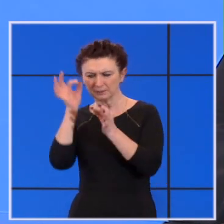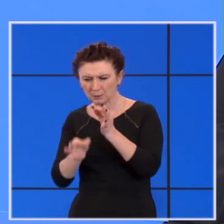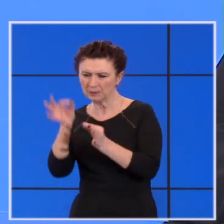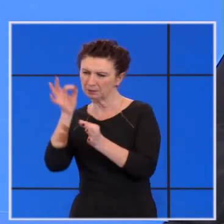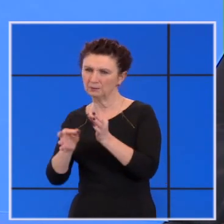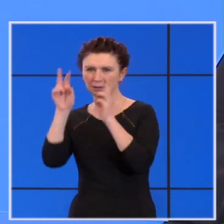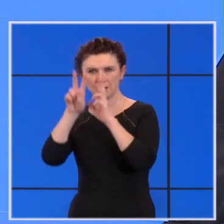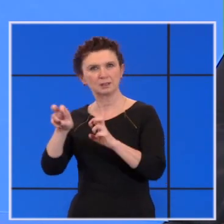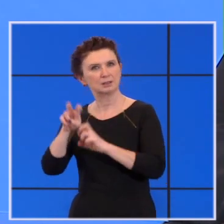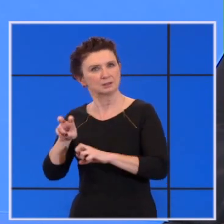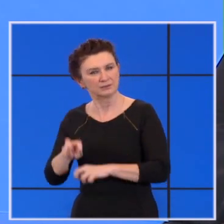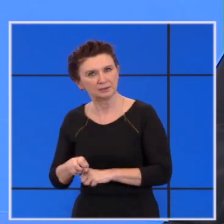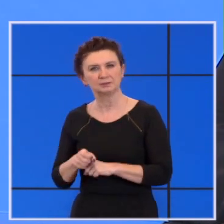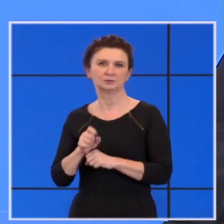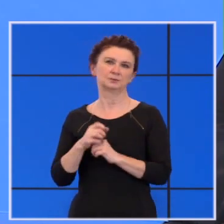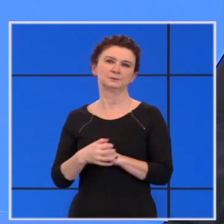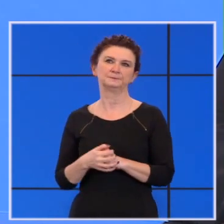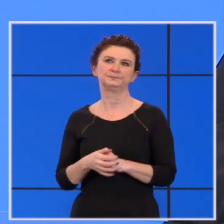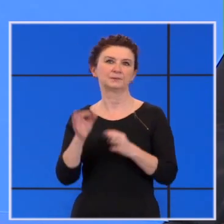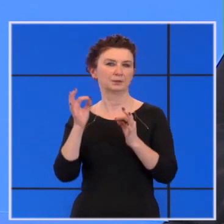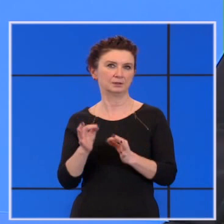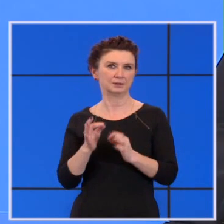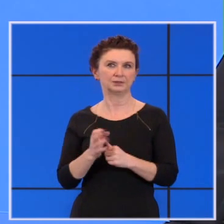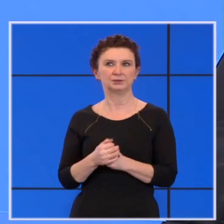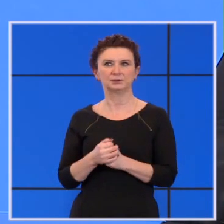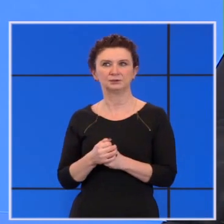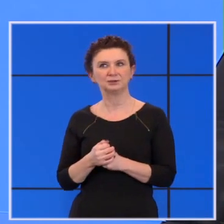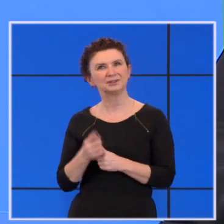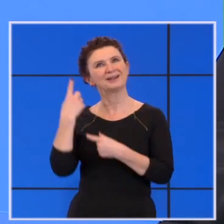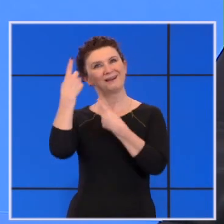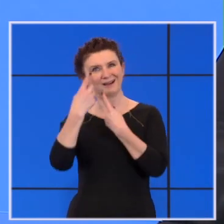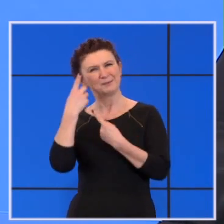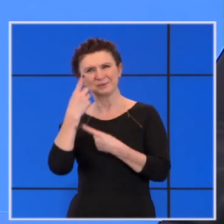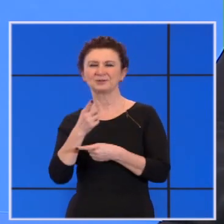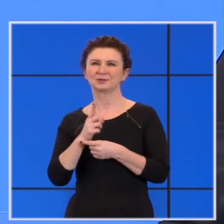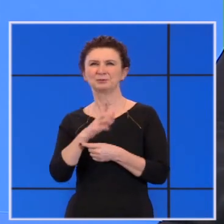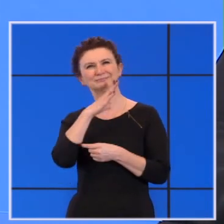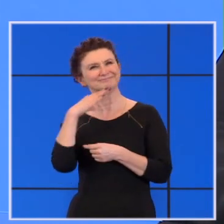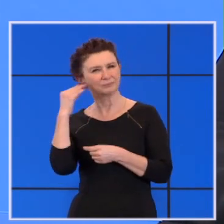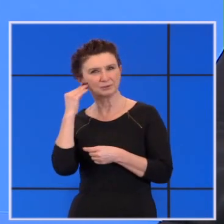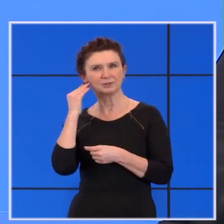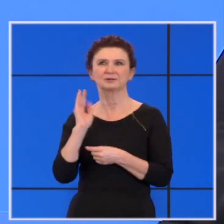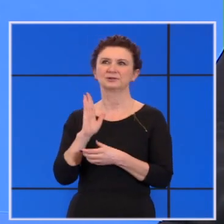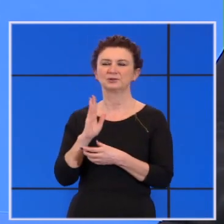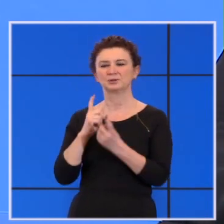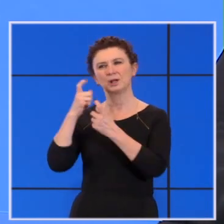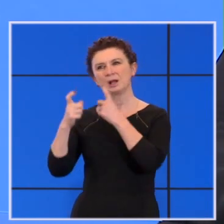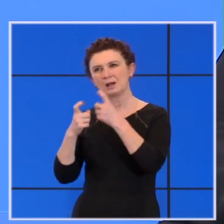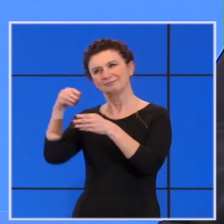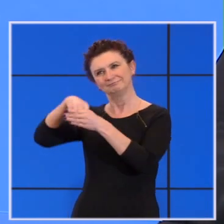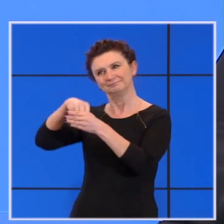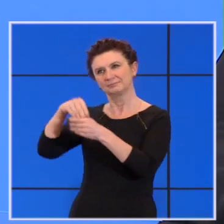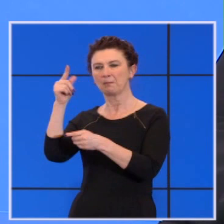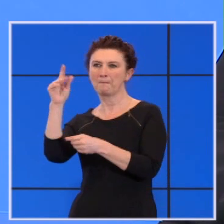projekcie. Dzisiaj z dozą optymizmu mogę powiedzieć, sporów w Platformie, jeśli chodzi